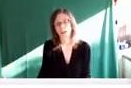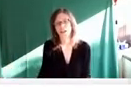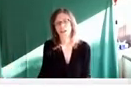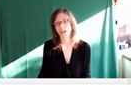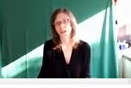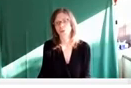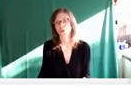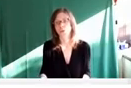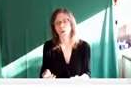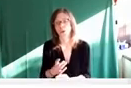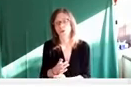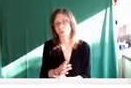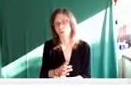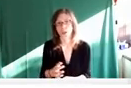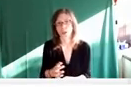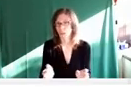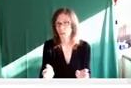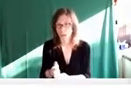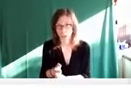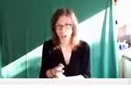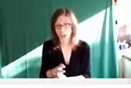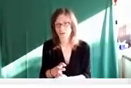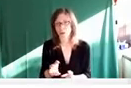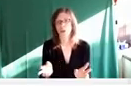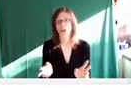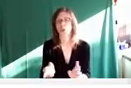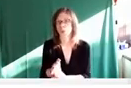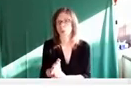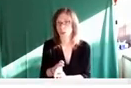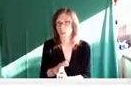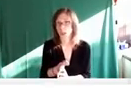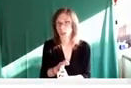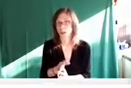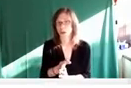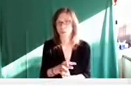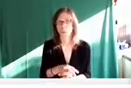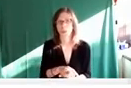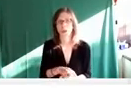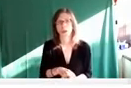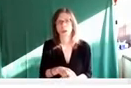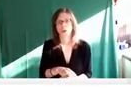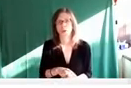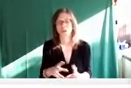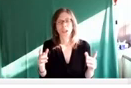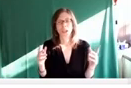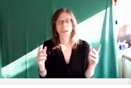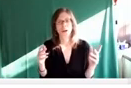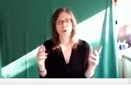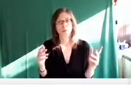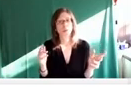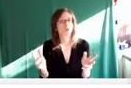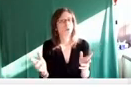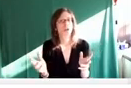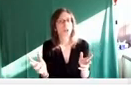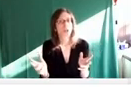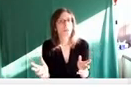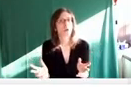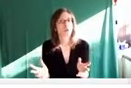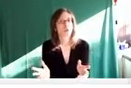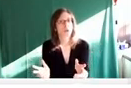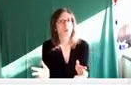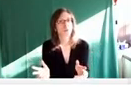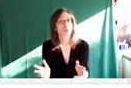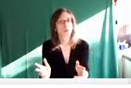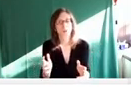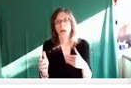lois et à l'éthique sur la protection des renseignements personnels, les formulaires de consentement, etc. Donc, c'est des, dans le fond, même si vous n'avez pas de